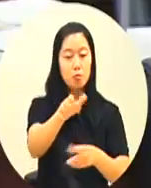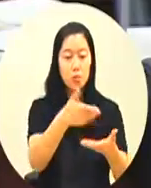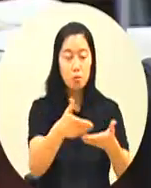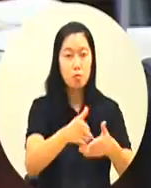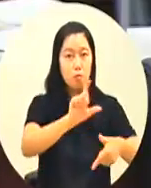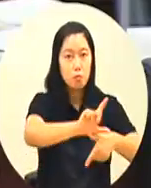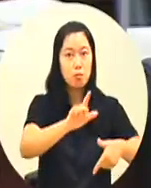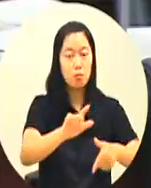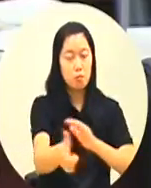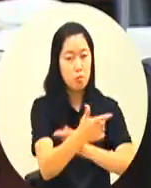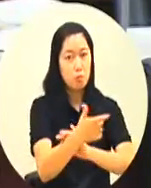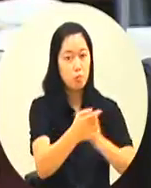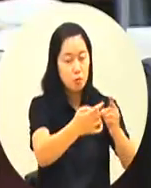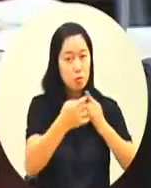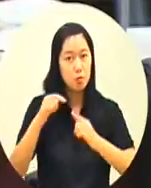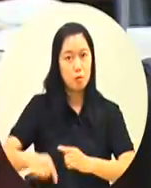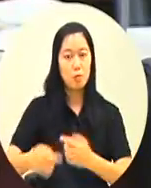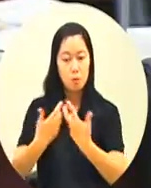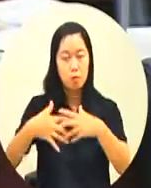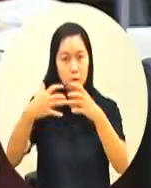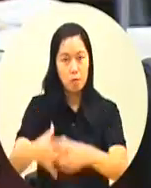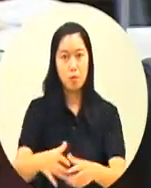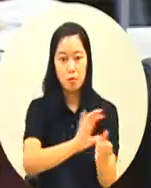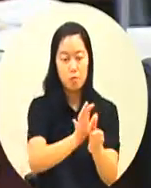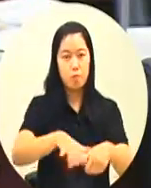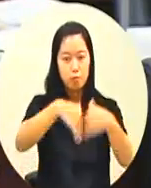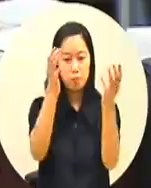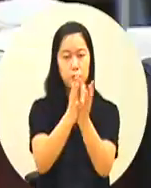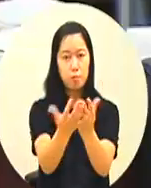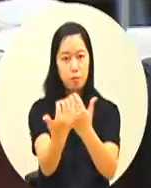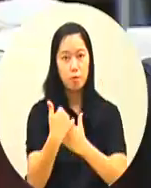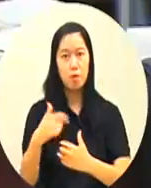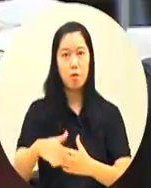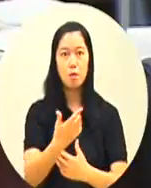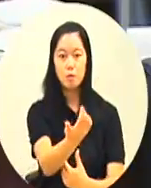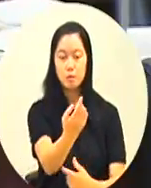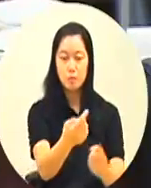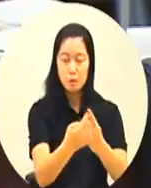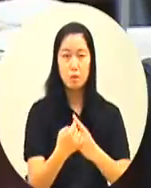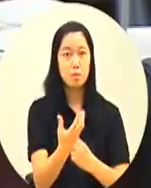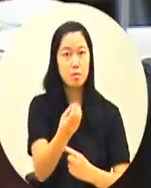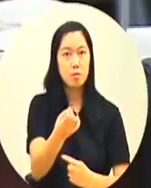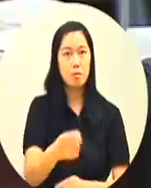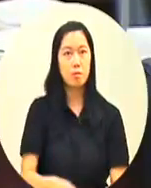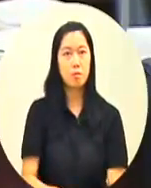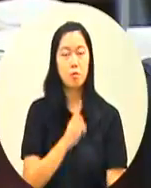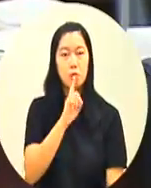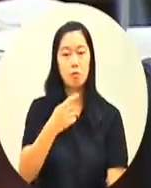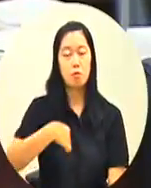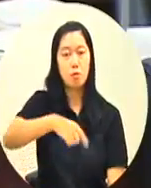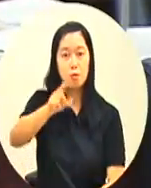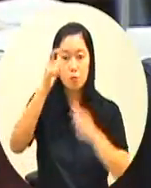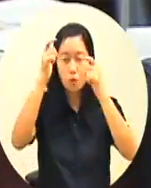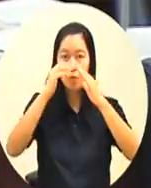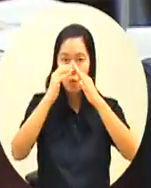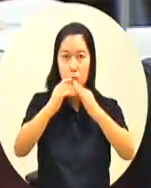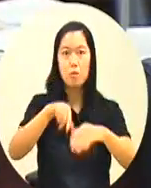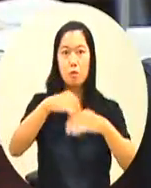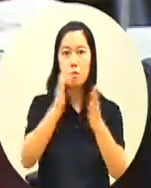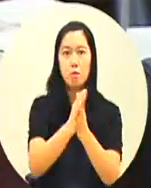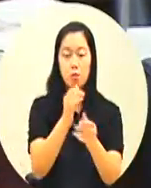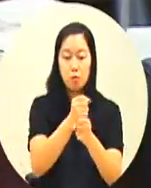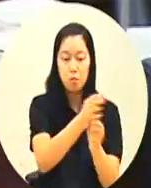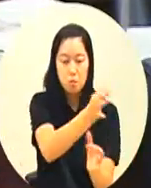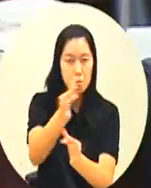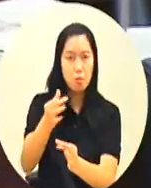快来设计，赶快来把这些服务导进来，结果你什么都不来，然后只要一张嘴说我要去高雄市，你来帮我传呵呵，结果我